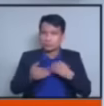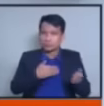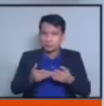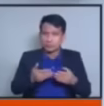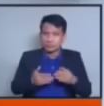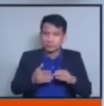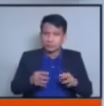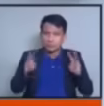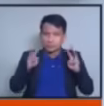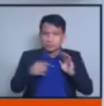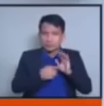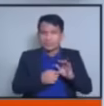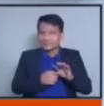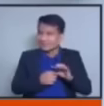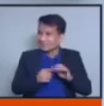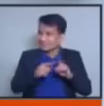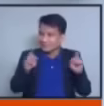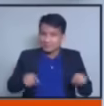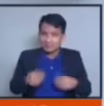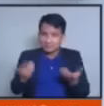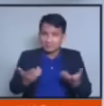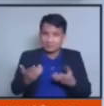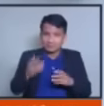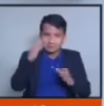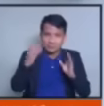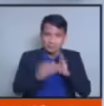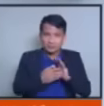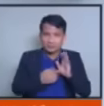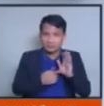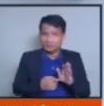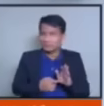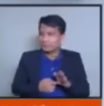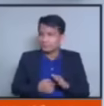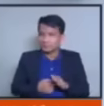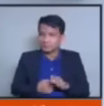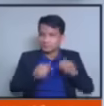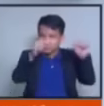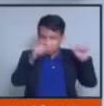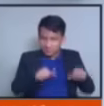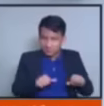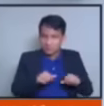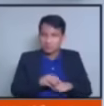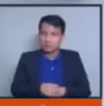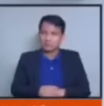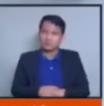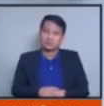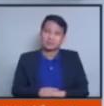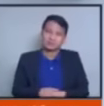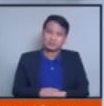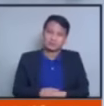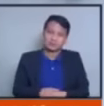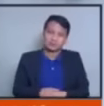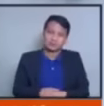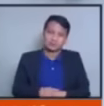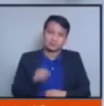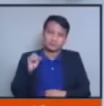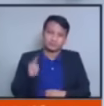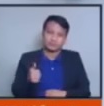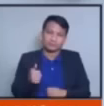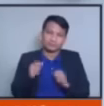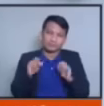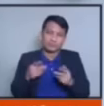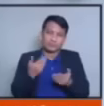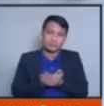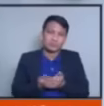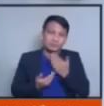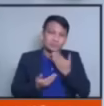yung warrant, ma'am, bigyan nyo kami ng kopya ng picture niya. Papaskil natin. Andiyan na po lahat. Okay, good.